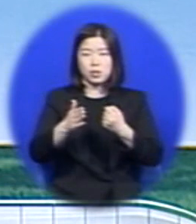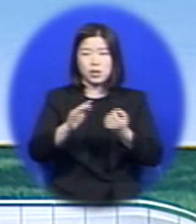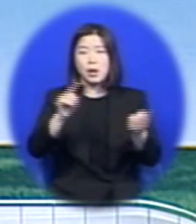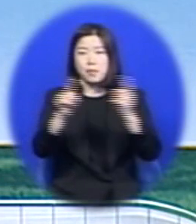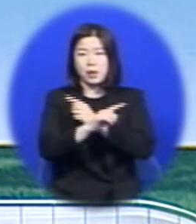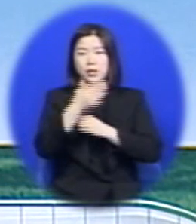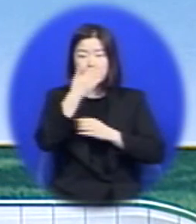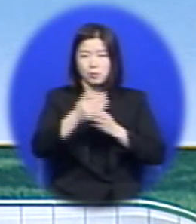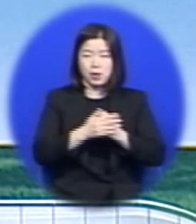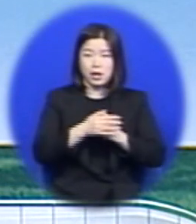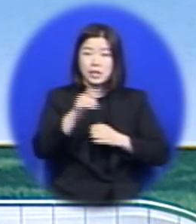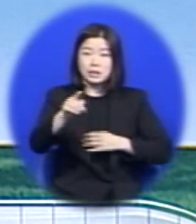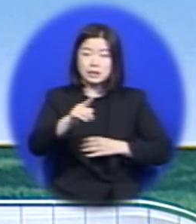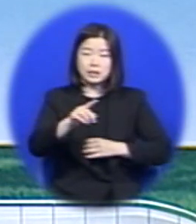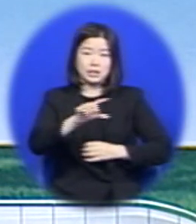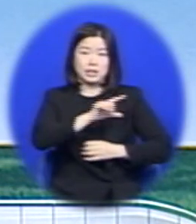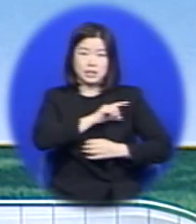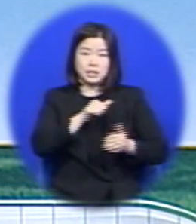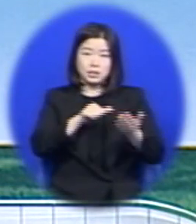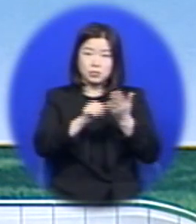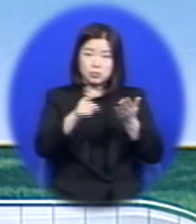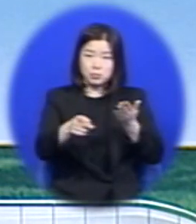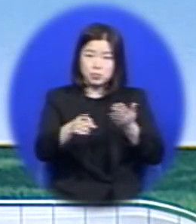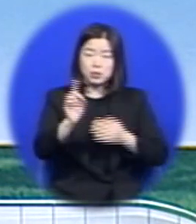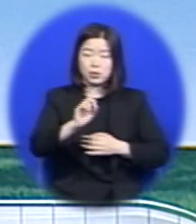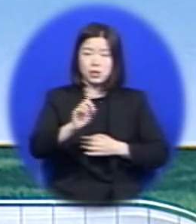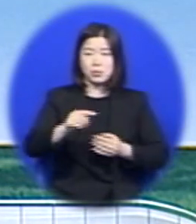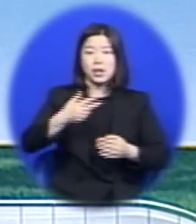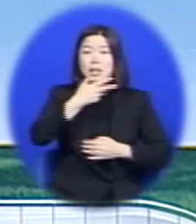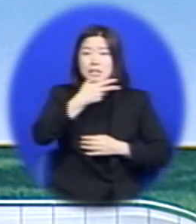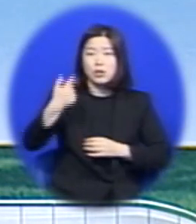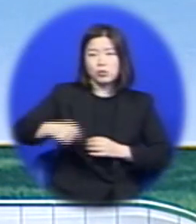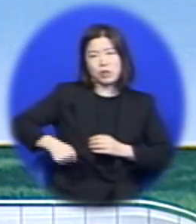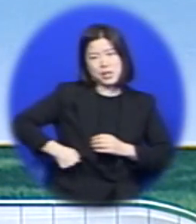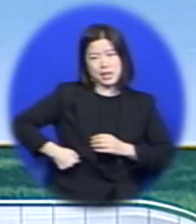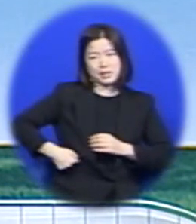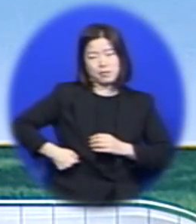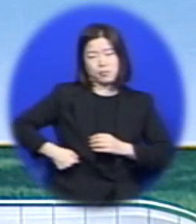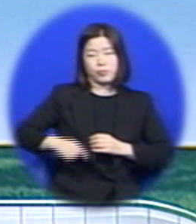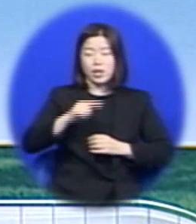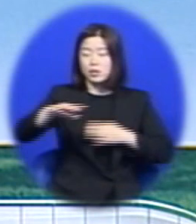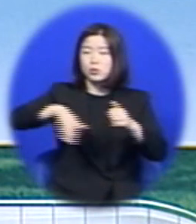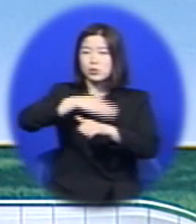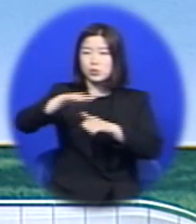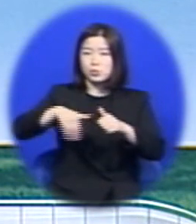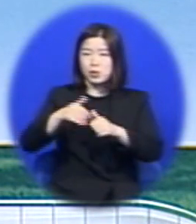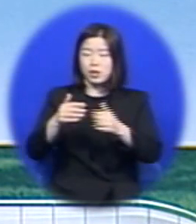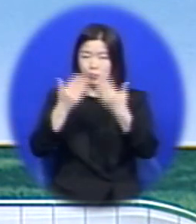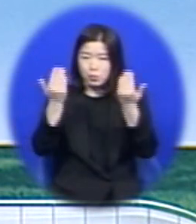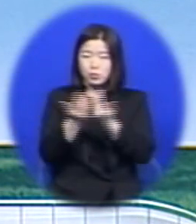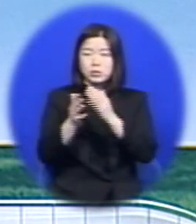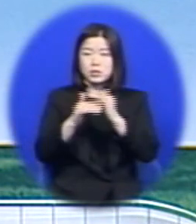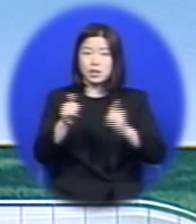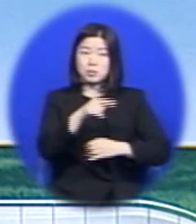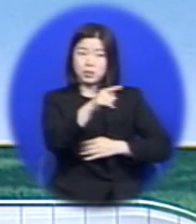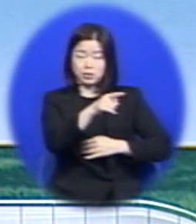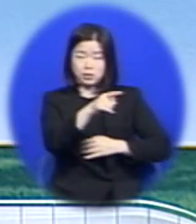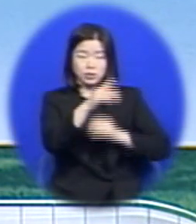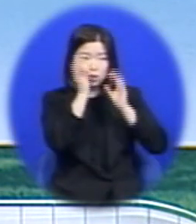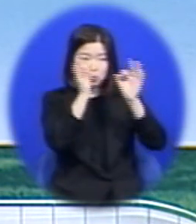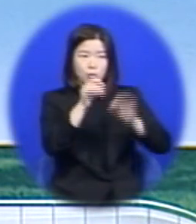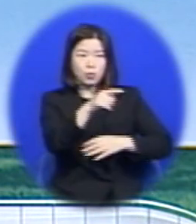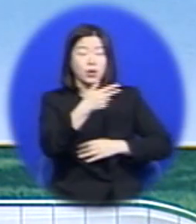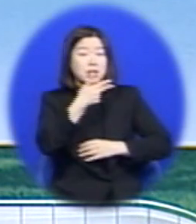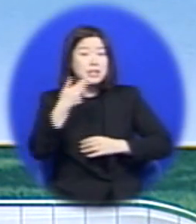별명이 영국의 양심입니다. 그 주변에 있는 모든 사람들이 윌리엄 윌버포스를 보면서 그는